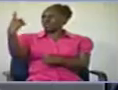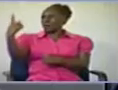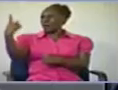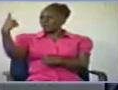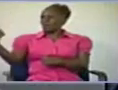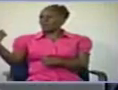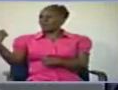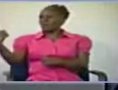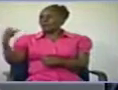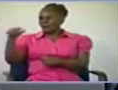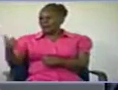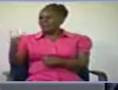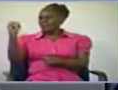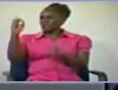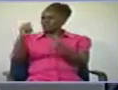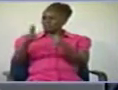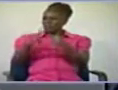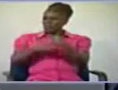0719012311. Nyingine ni